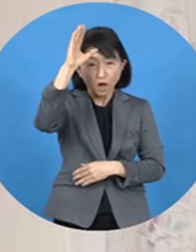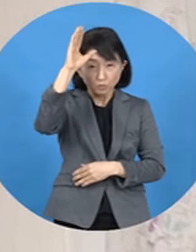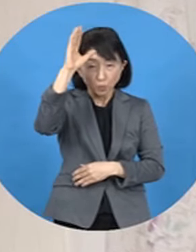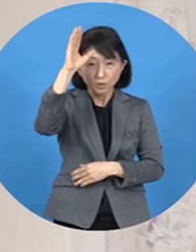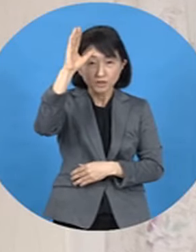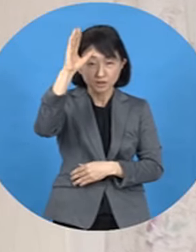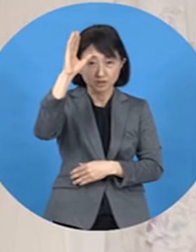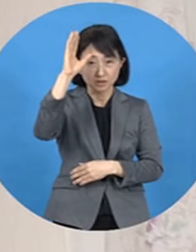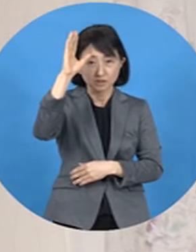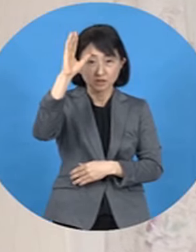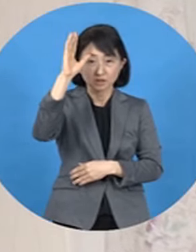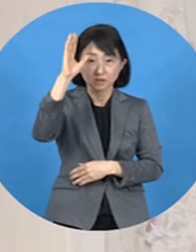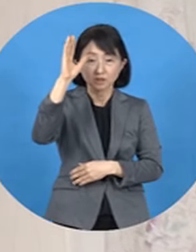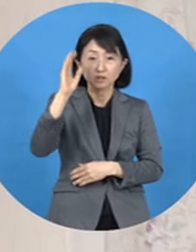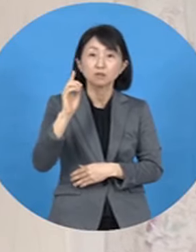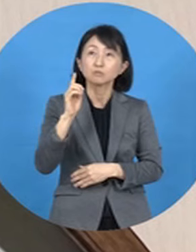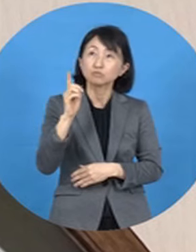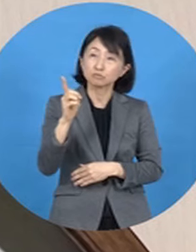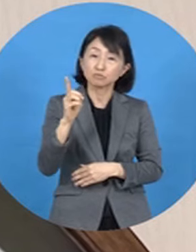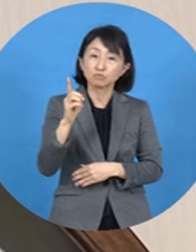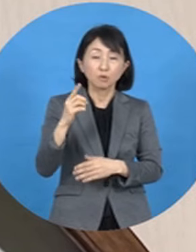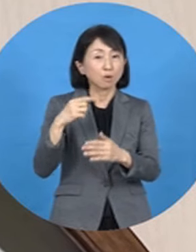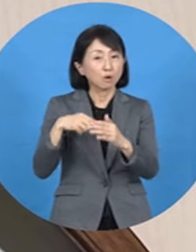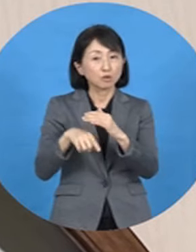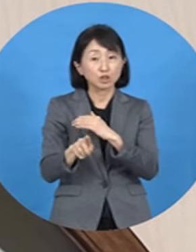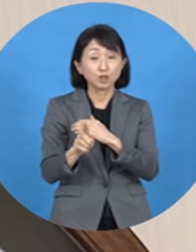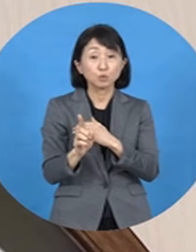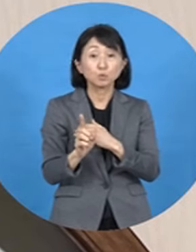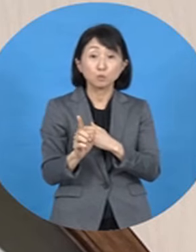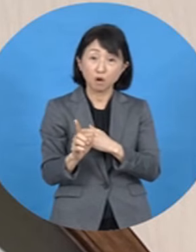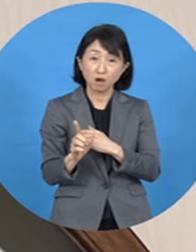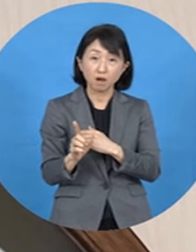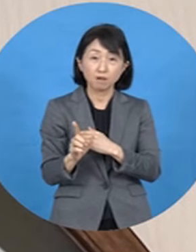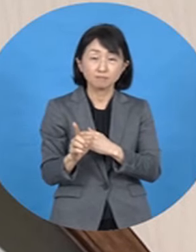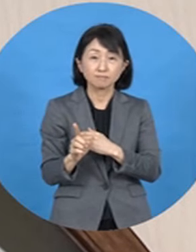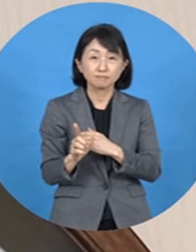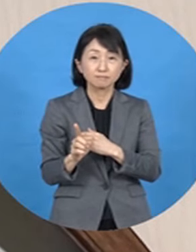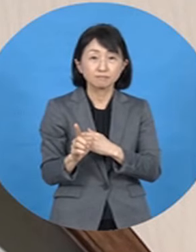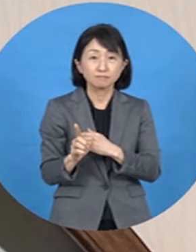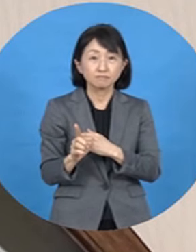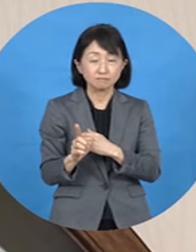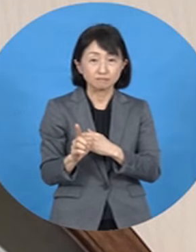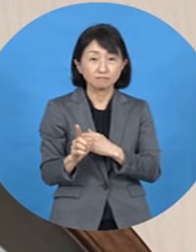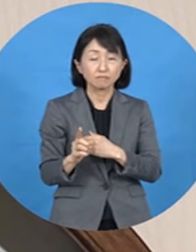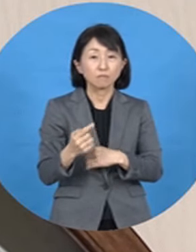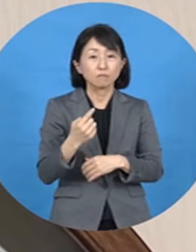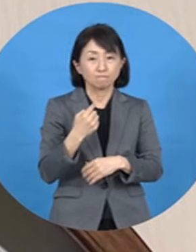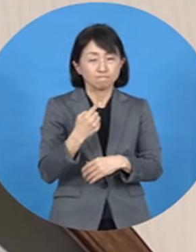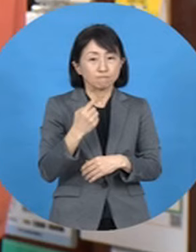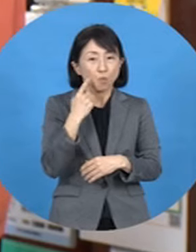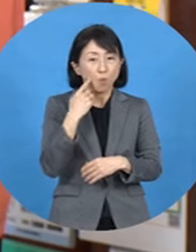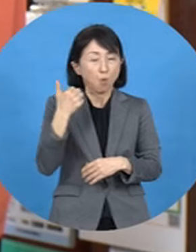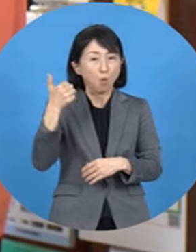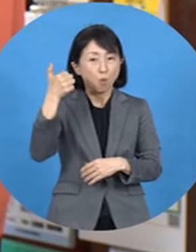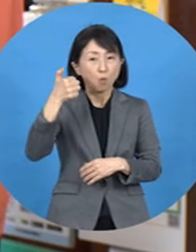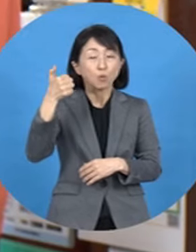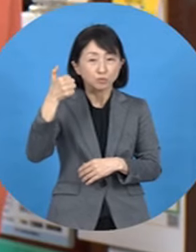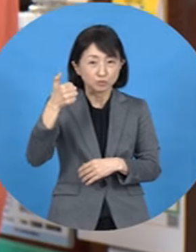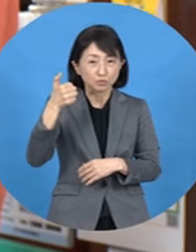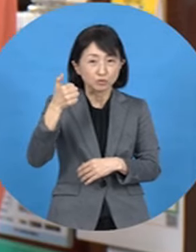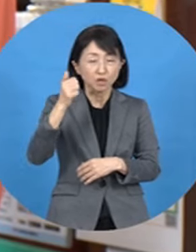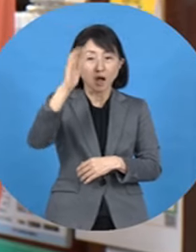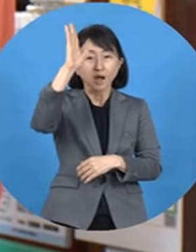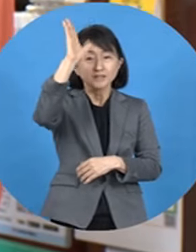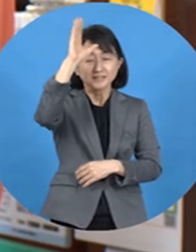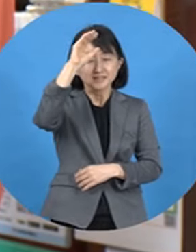なっていう風に感じたんですけども、はいはい、何かこう意味があったりするんですか。 私の祖父になるんですけども、非常に、ね、鶏